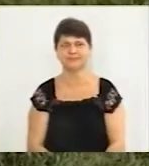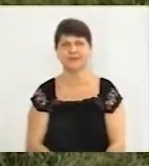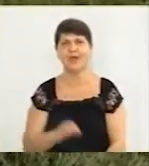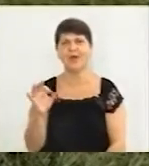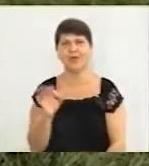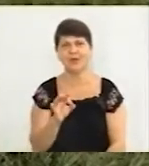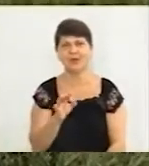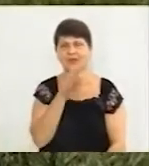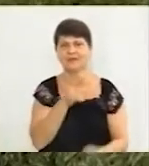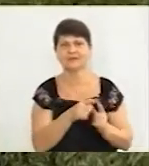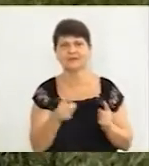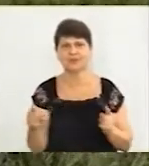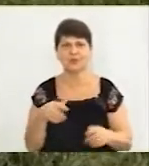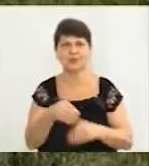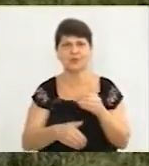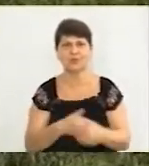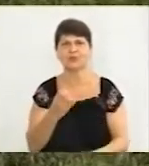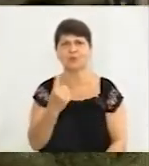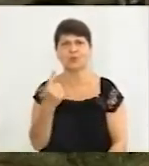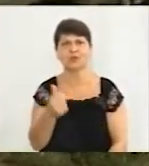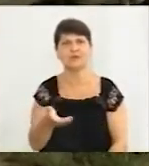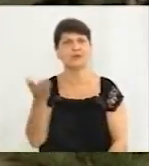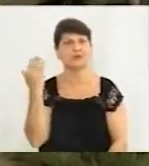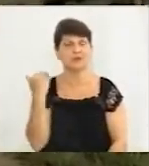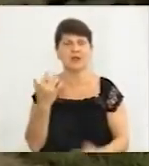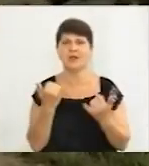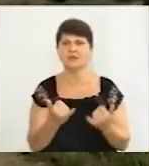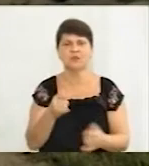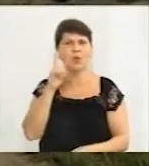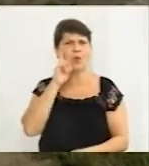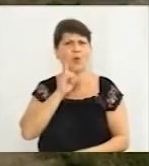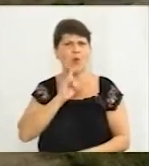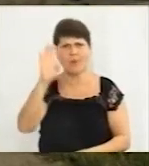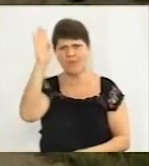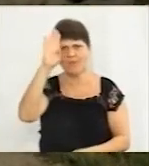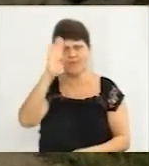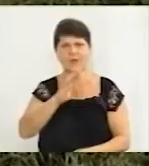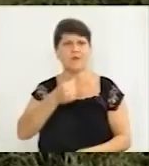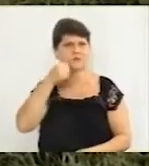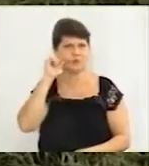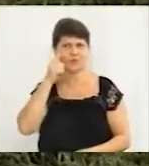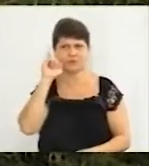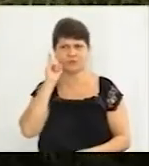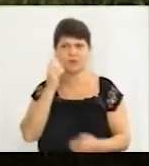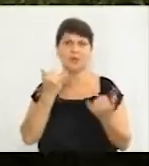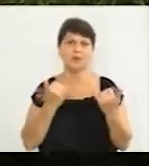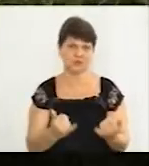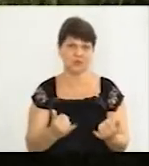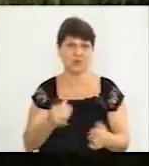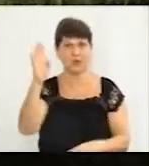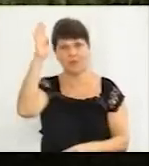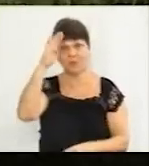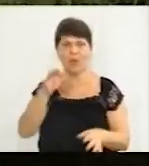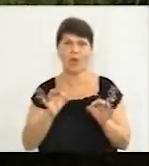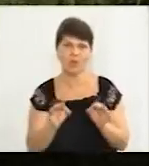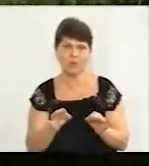Олена сезон купання, розповідає, відкрила ще тиждень тому. Сьогодні, каже, вода комфортніша, ніж вчора та позавчора. Сьогодні нормально. То